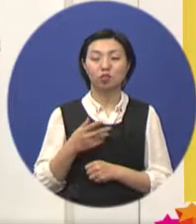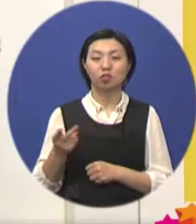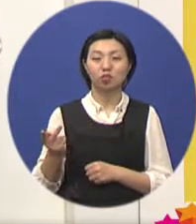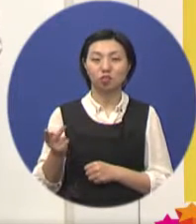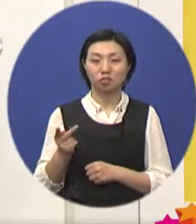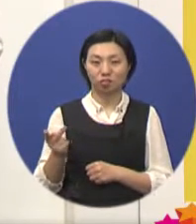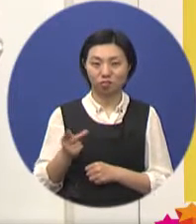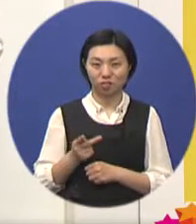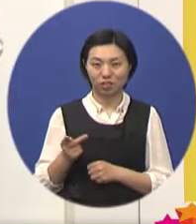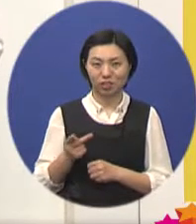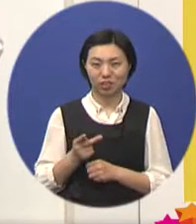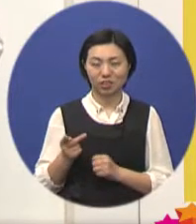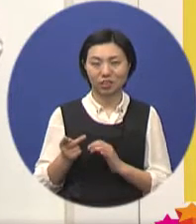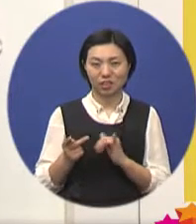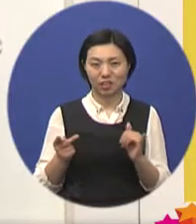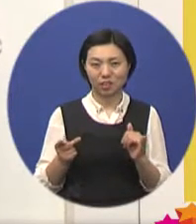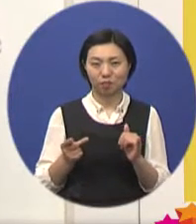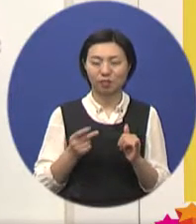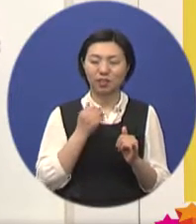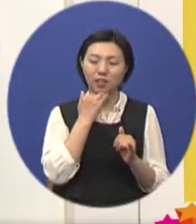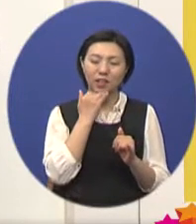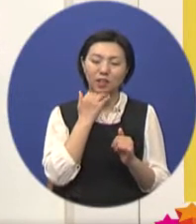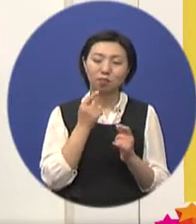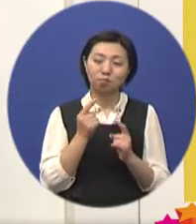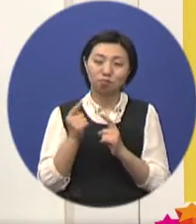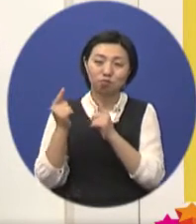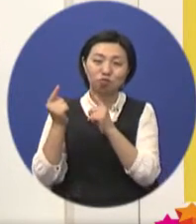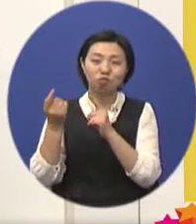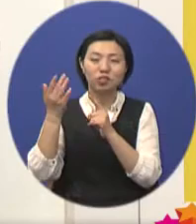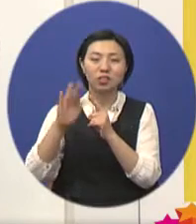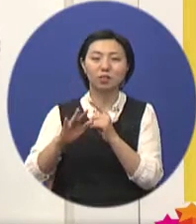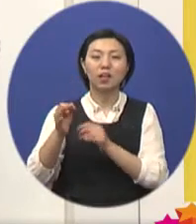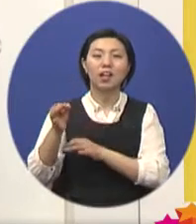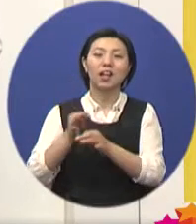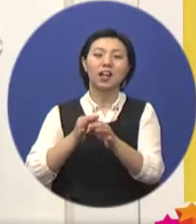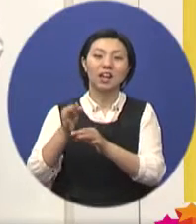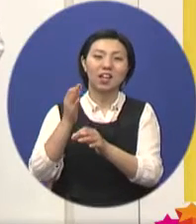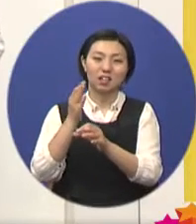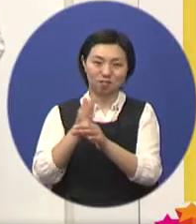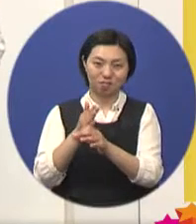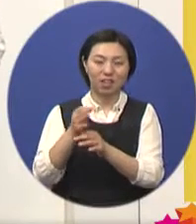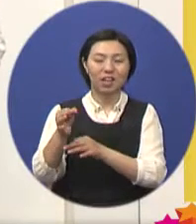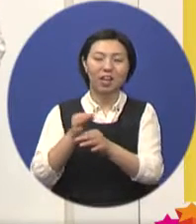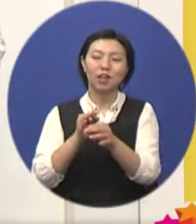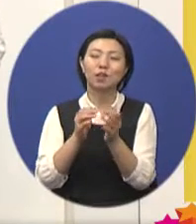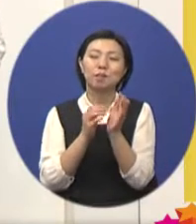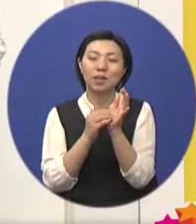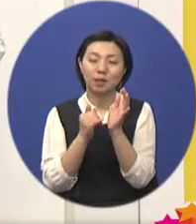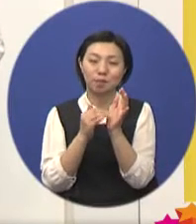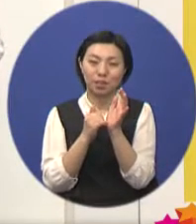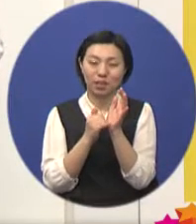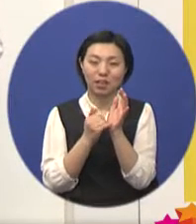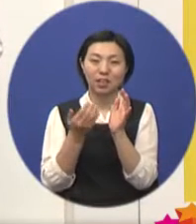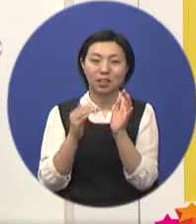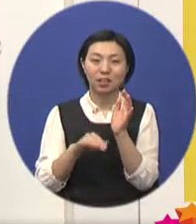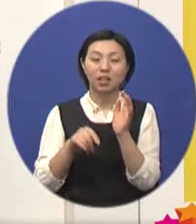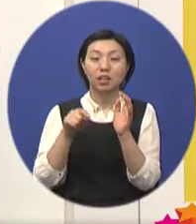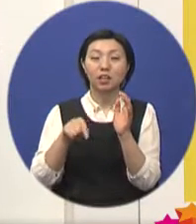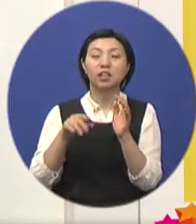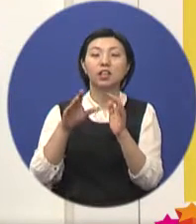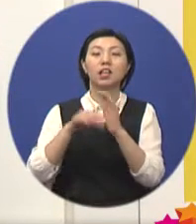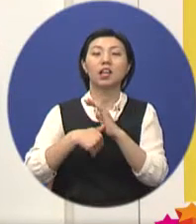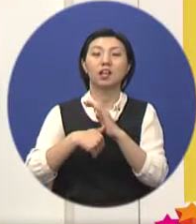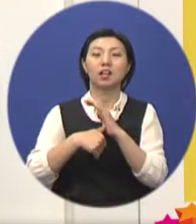우리는 둘이서 네. 나이는 먹었지만 가게를 해요. 근데 가게는 네. 비밀이고 예. 그러는데 이 시간만